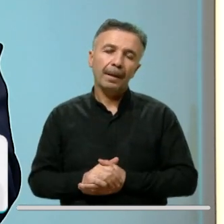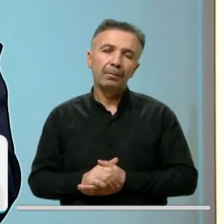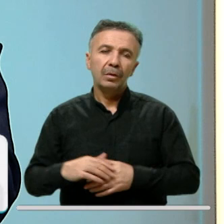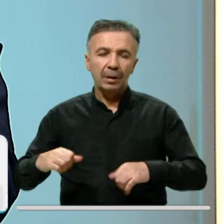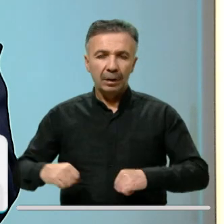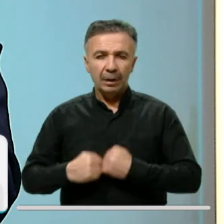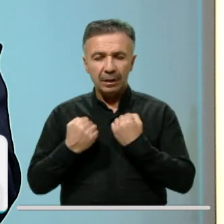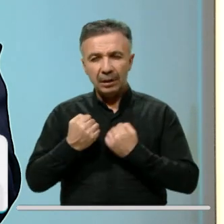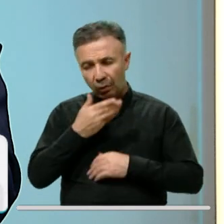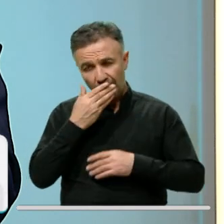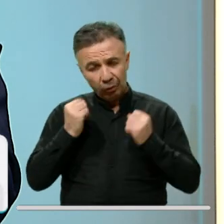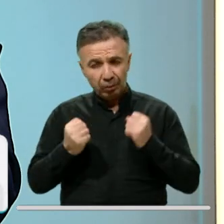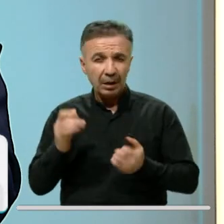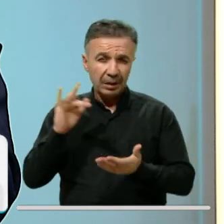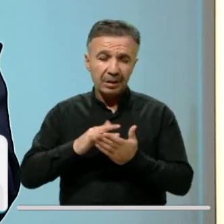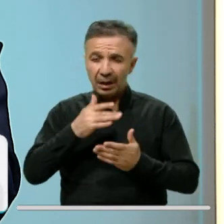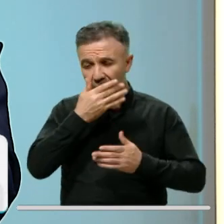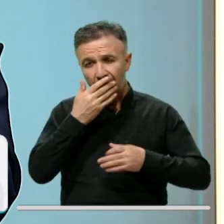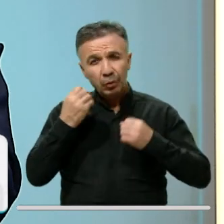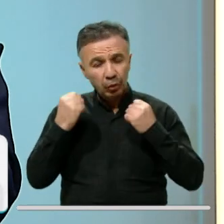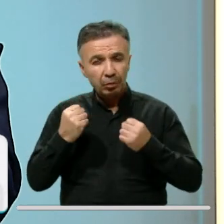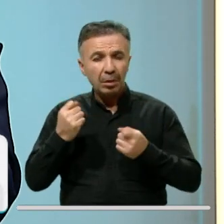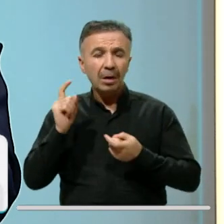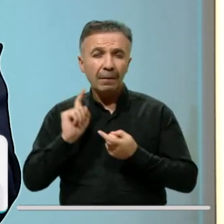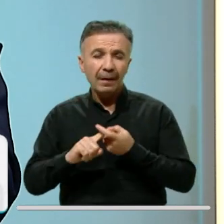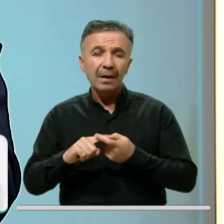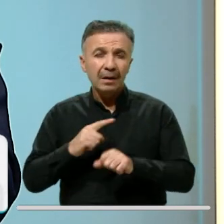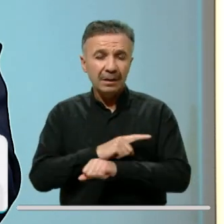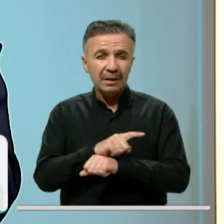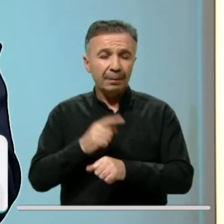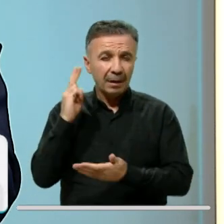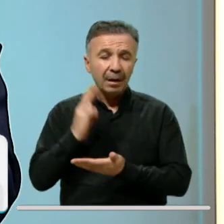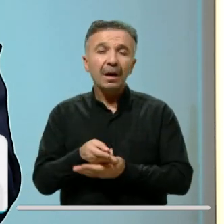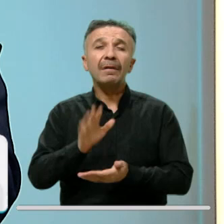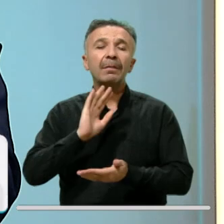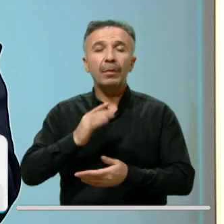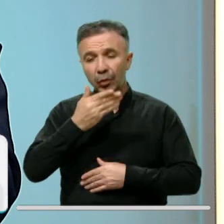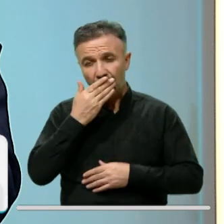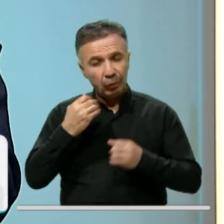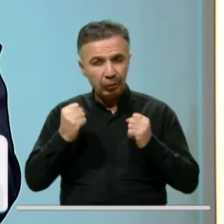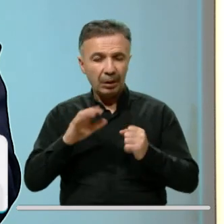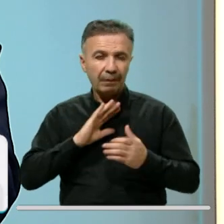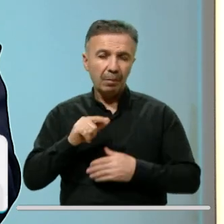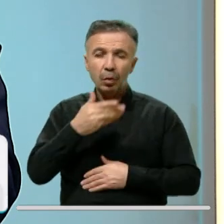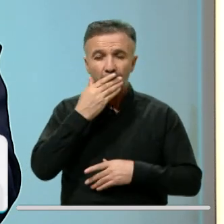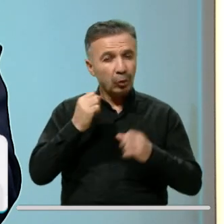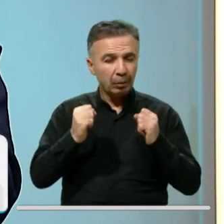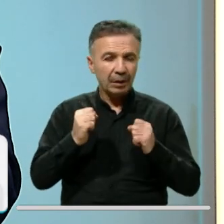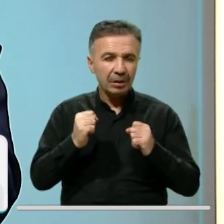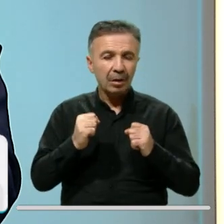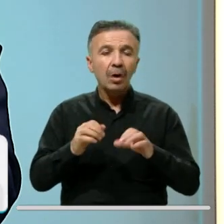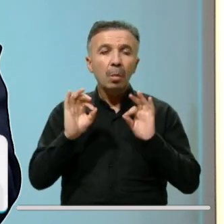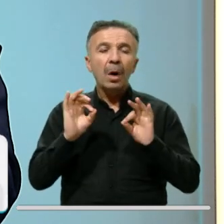kaza oruçları, kefaret oruçları ve zamanı belirlenmemiş oruçlar var. Bu oruçlar için muhakkak